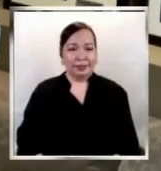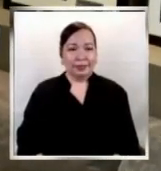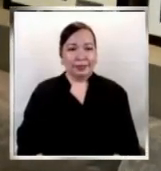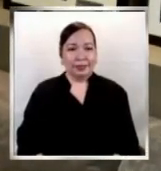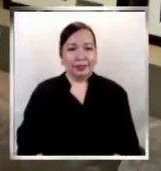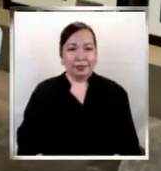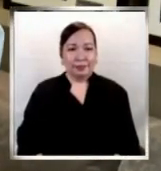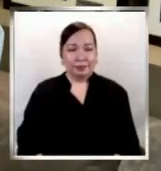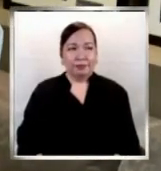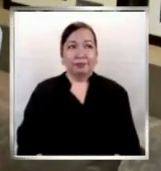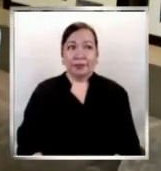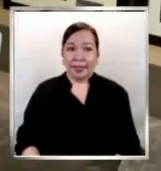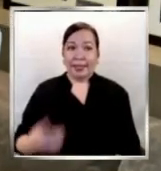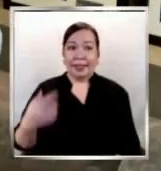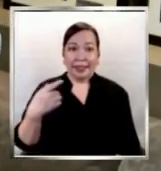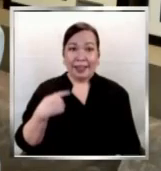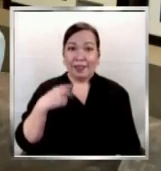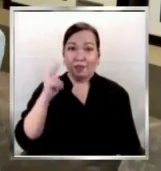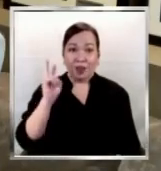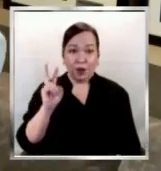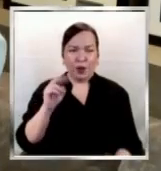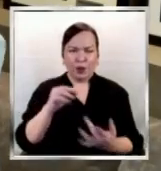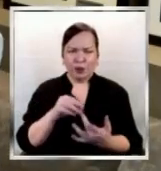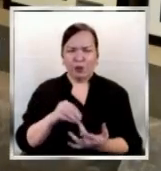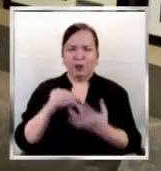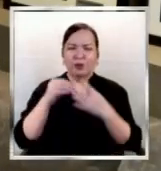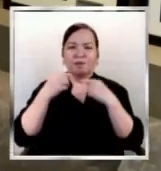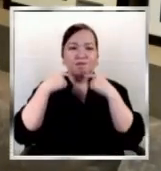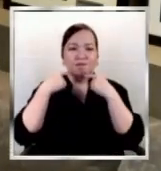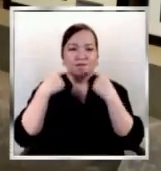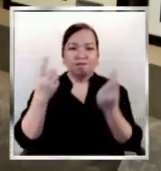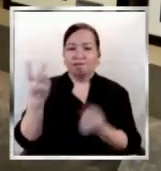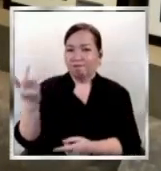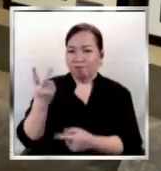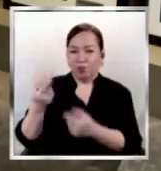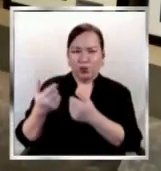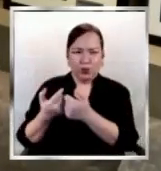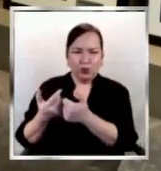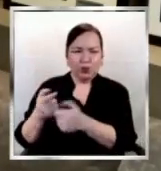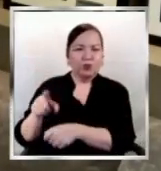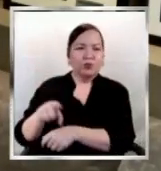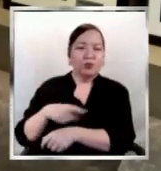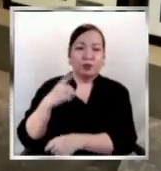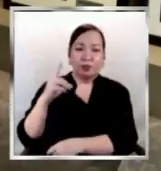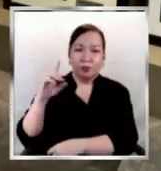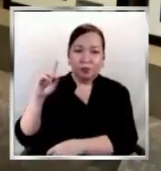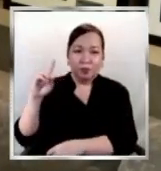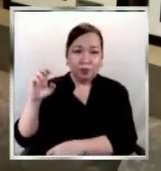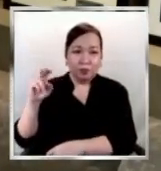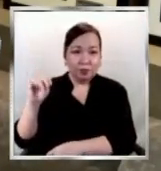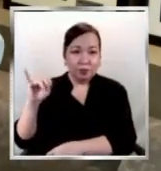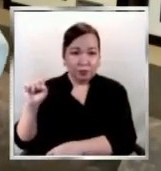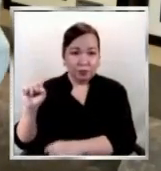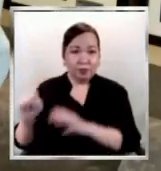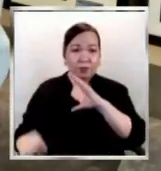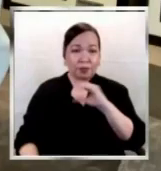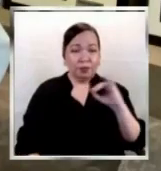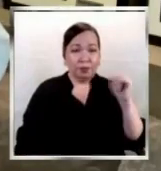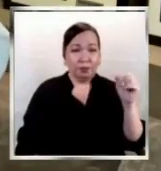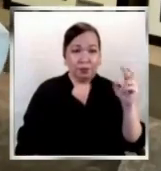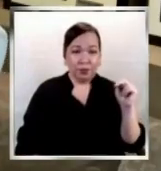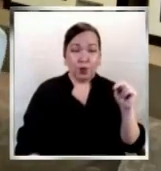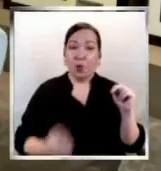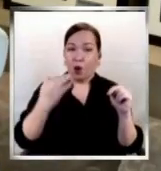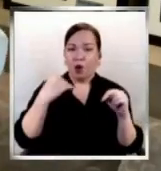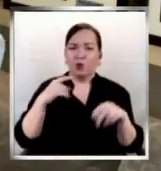May dalawang special announcement ang longtime couple na sina Dennis Trillo at Jennylyn Mercado. After a long time,